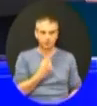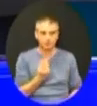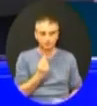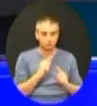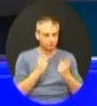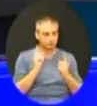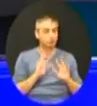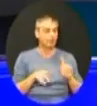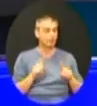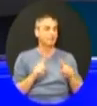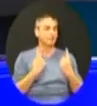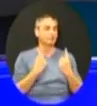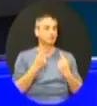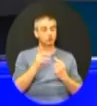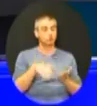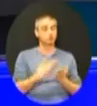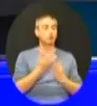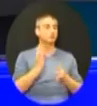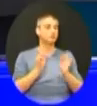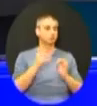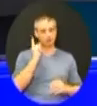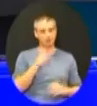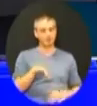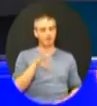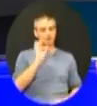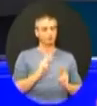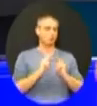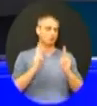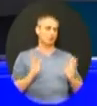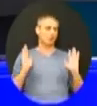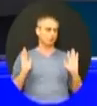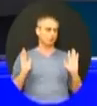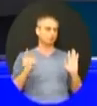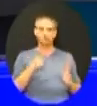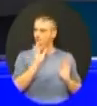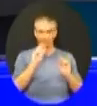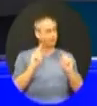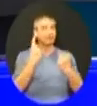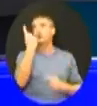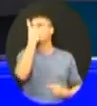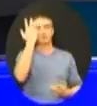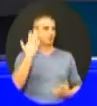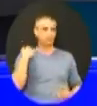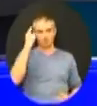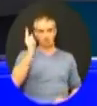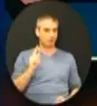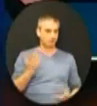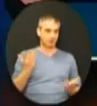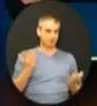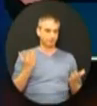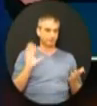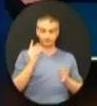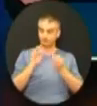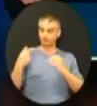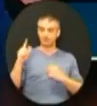חושבת שיש מקרים ואירועים שבהם יועצים משפטיים חיייבים למצוא פתרון זה באמת מקרה מאוד מאוד נדיר אני לא יודעת אם